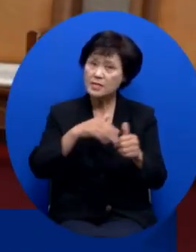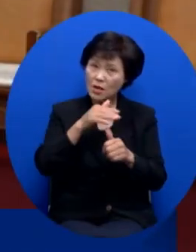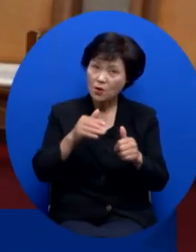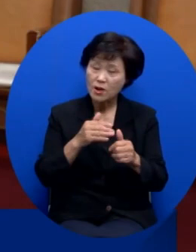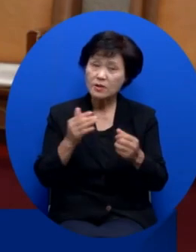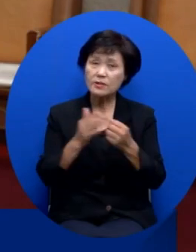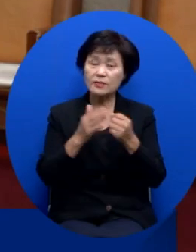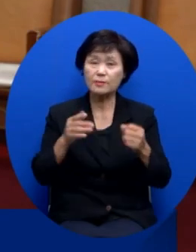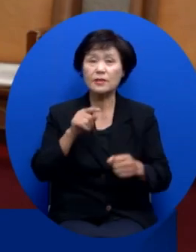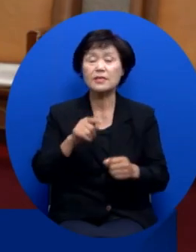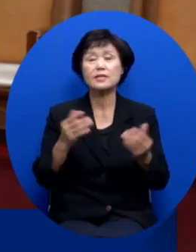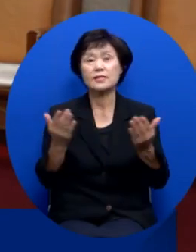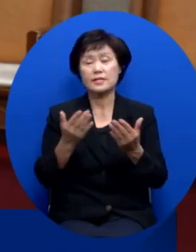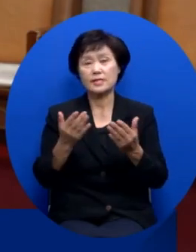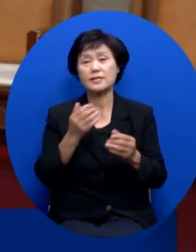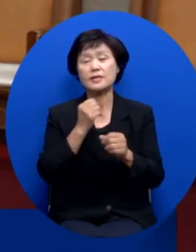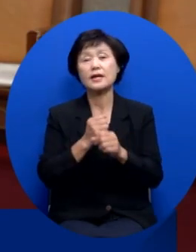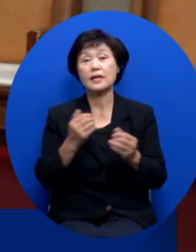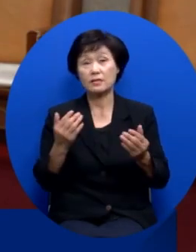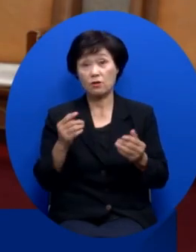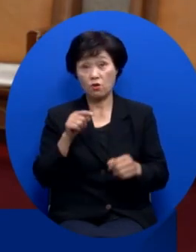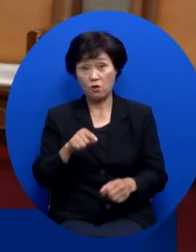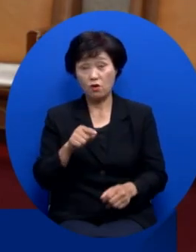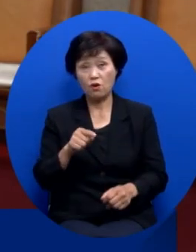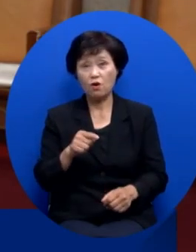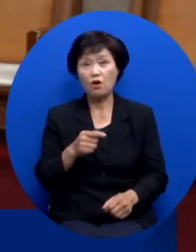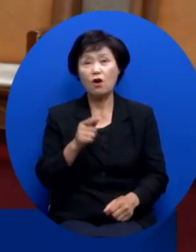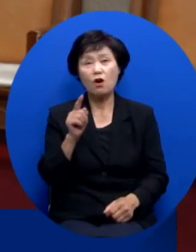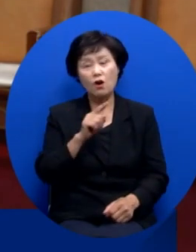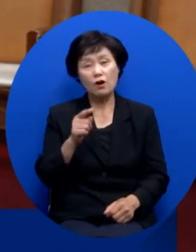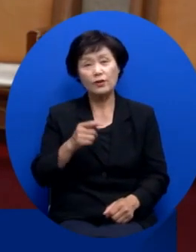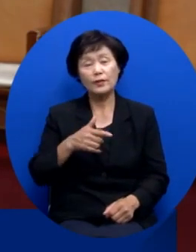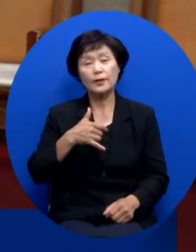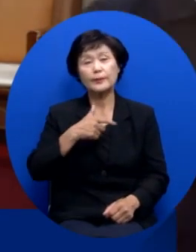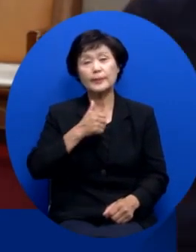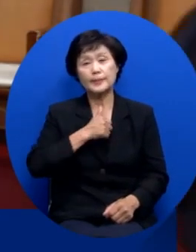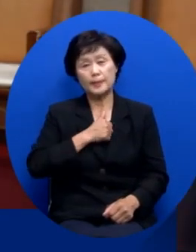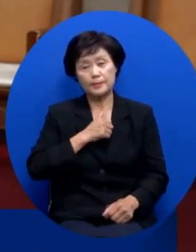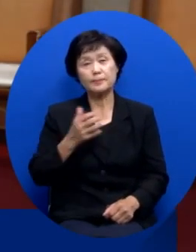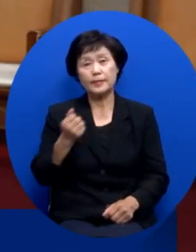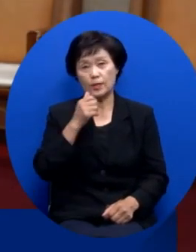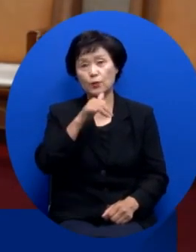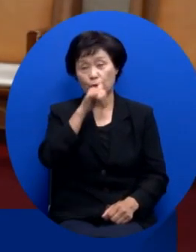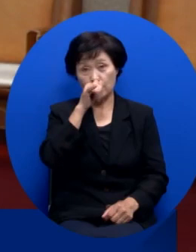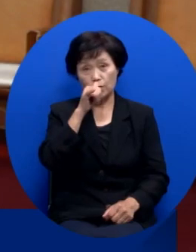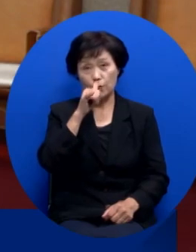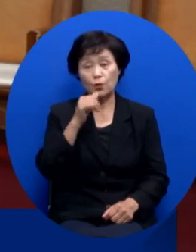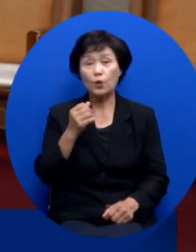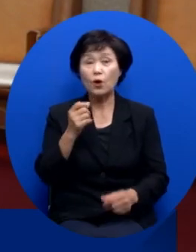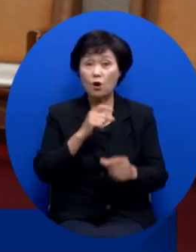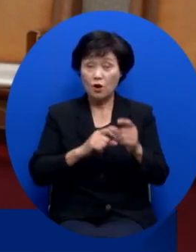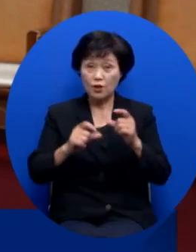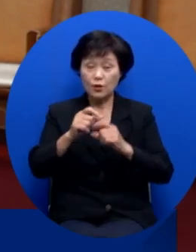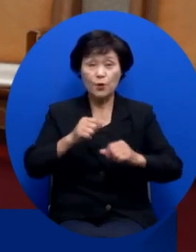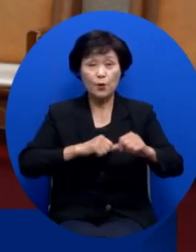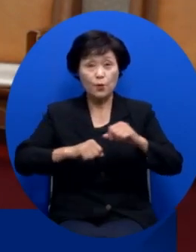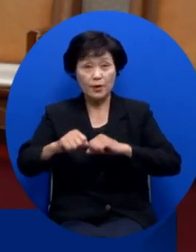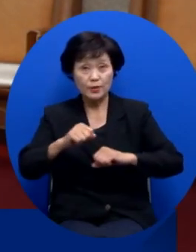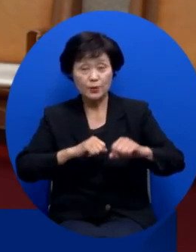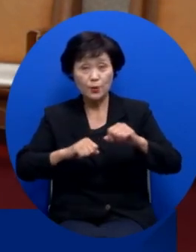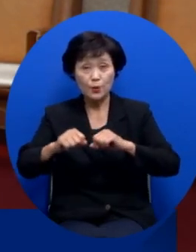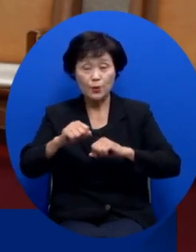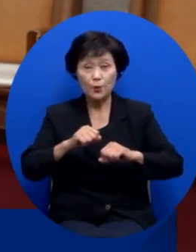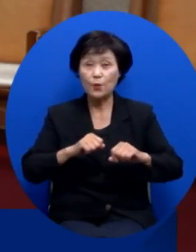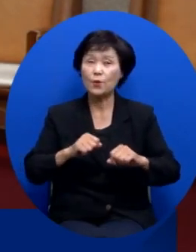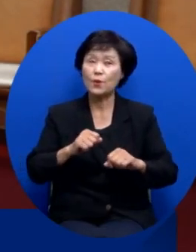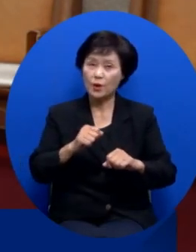우리가 이런 것을 하는 것에 있어서 굉장히 어떤 자부심을 가지고 있고요. 다만 좀 더 활동이 좀